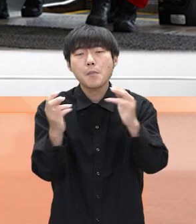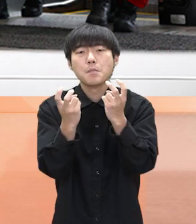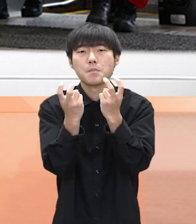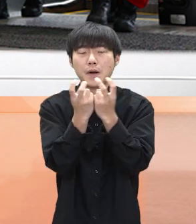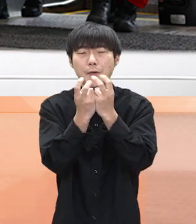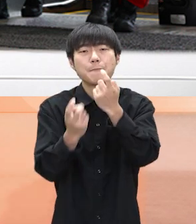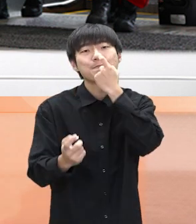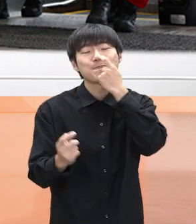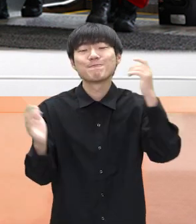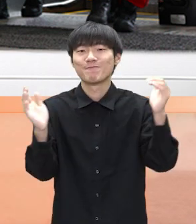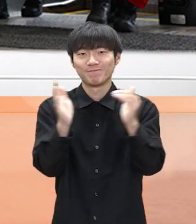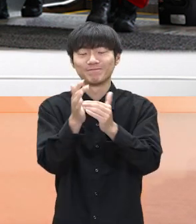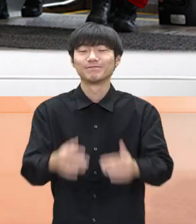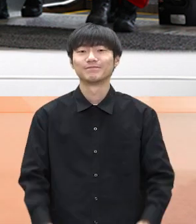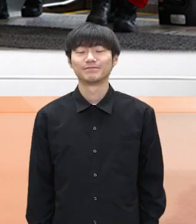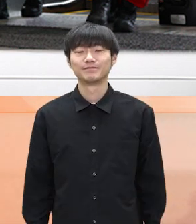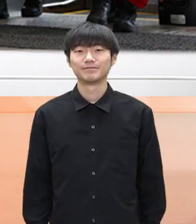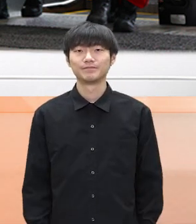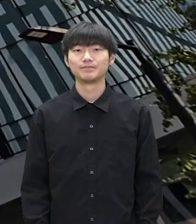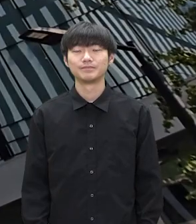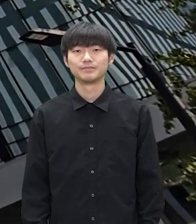현장 지금 만나보겠습니다.